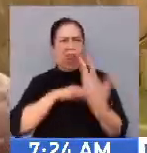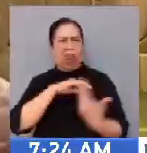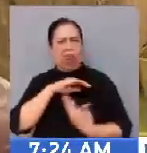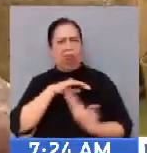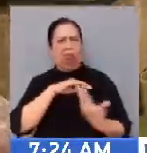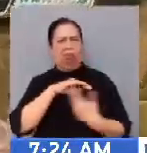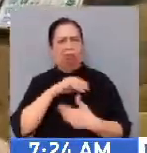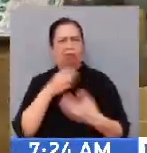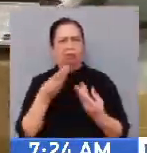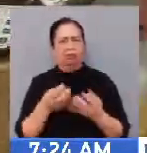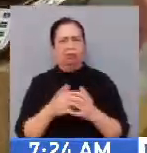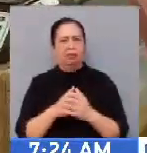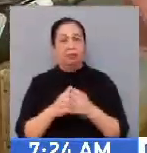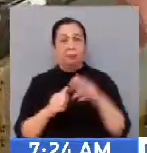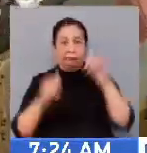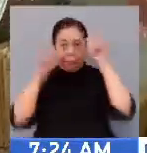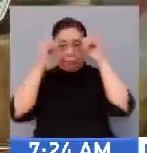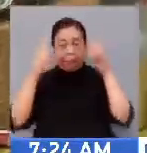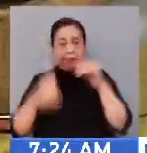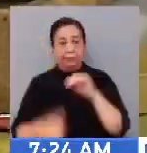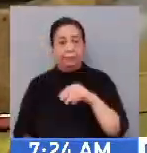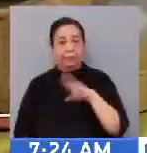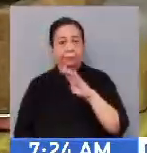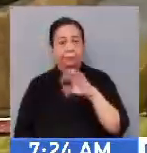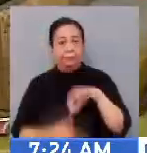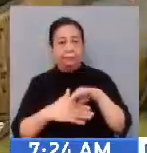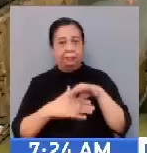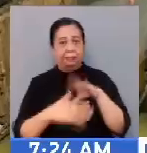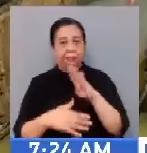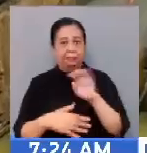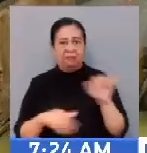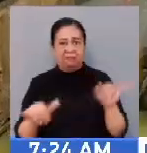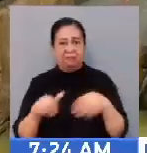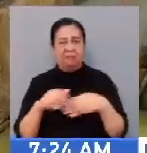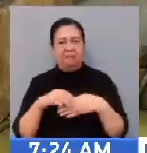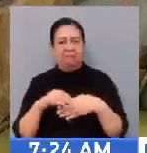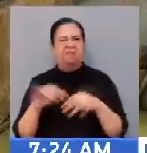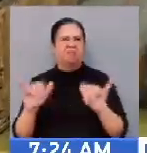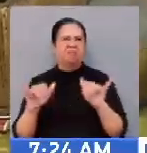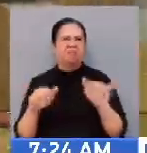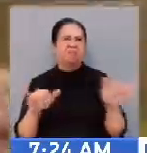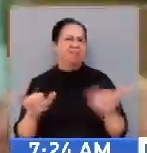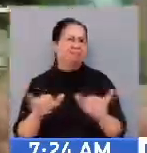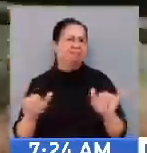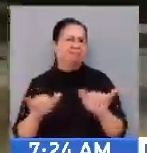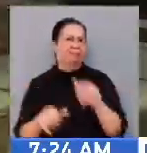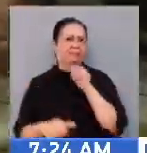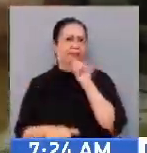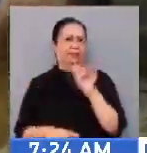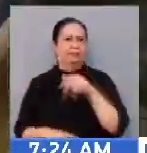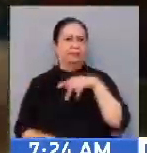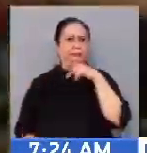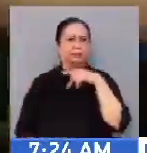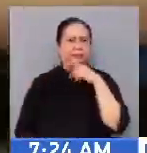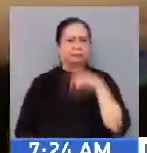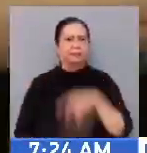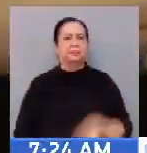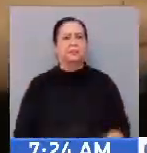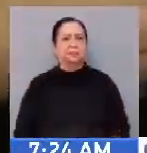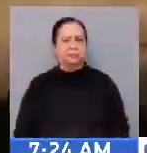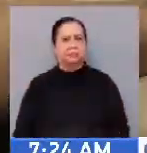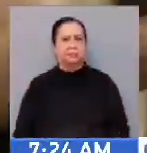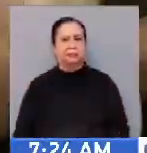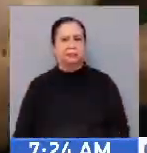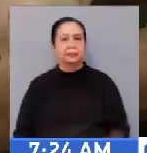baka, tumaas din? Baka din ho, pares din. Tumaas din? Pero konti lang ang tinaas at baka, di katulad ng baboy. Ah, ito ho yung mga presyo nyo. Ang baka